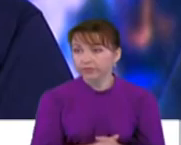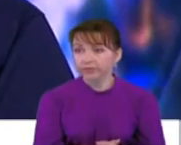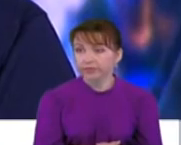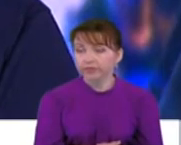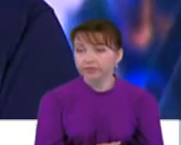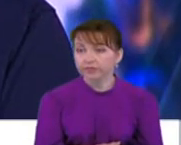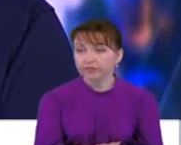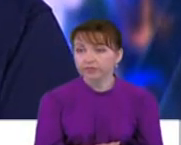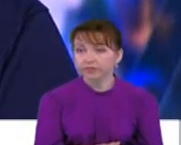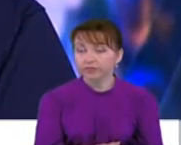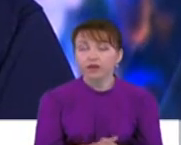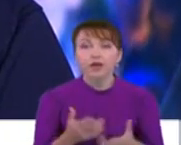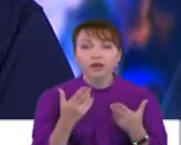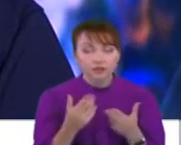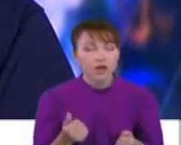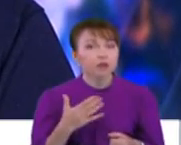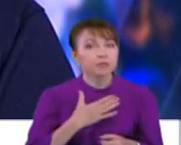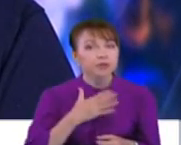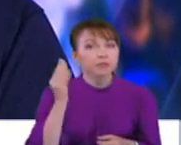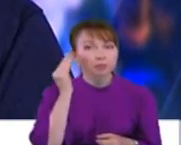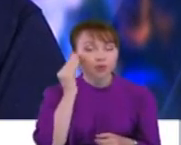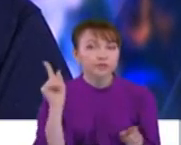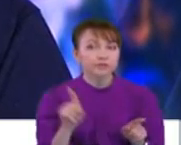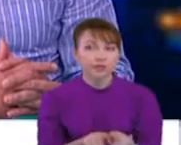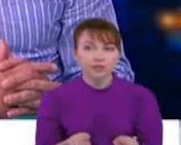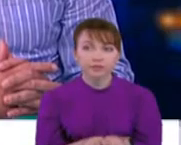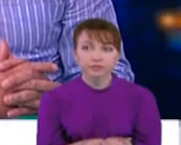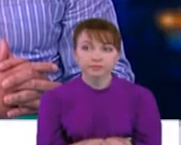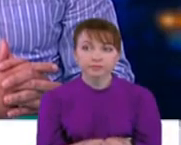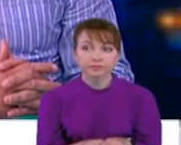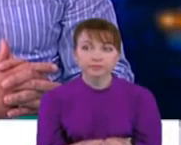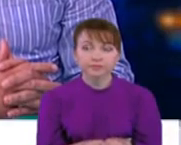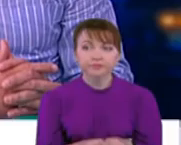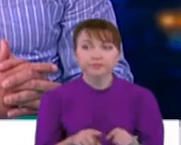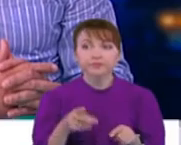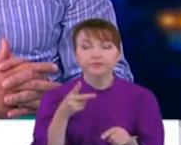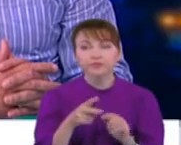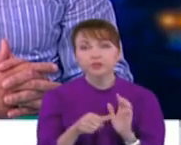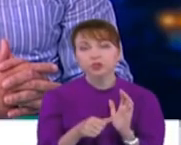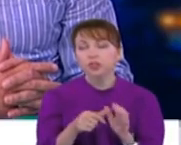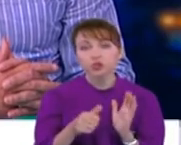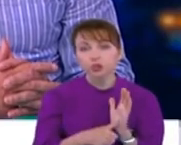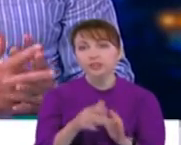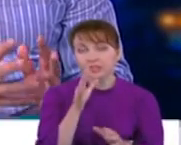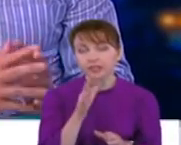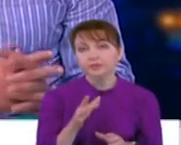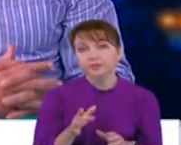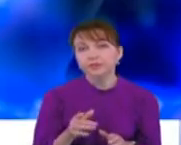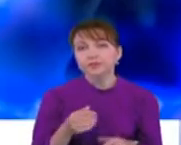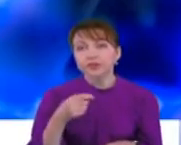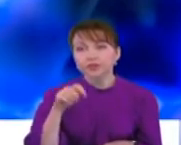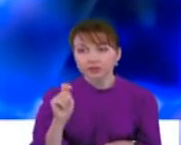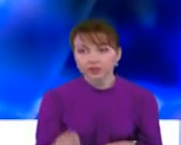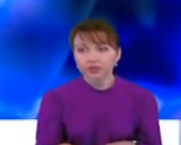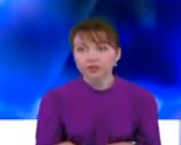Так. Але, на мій погляд, все-таки на шостий рік війни все-таки бойову